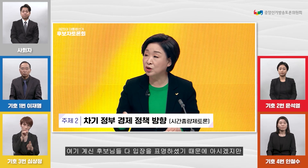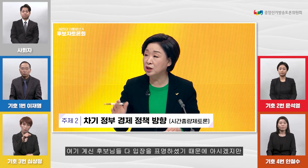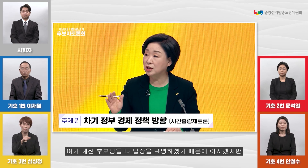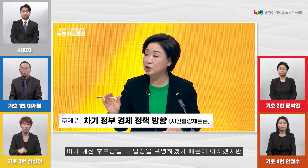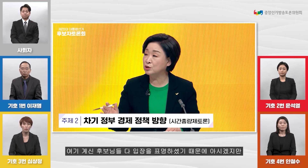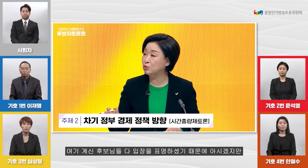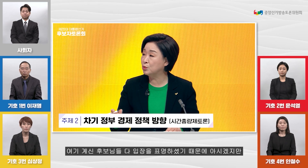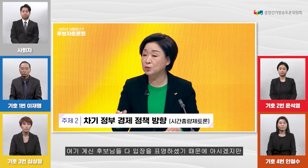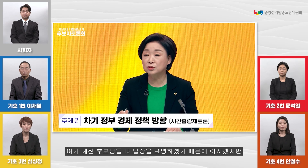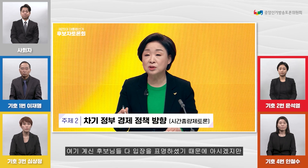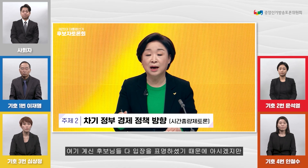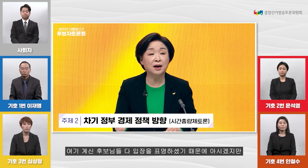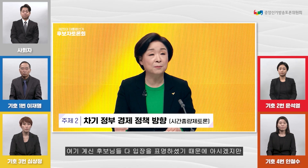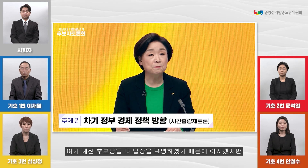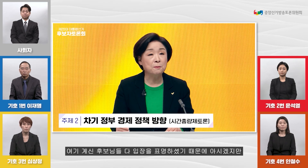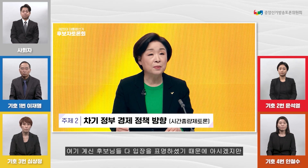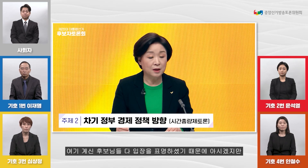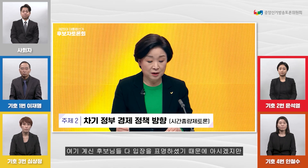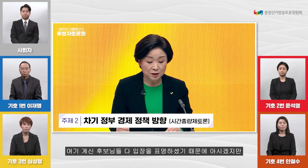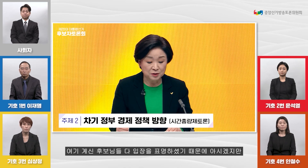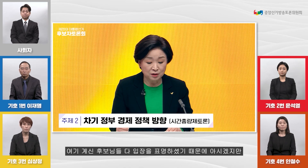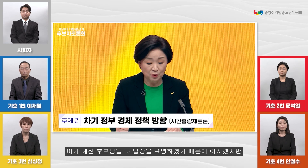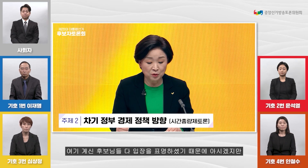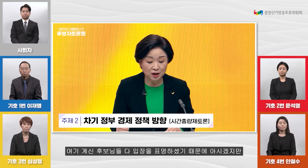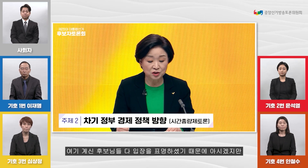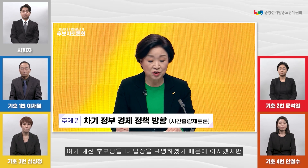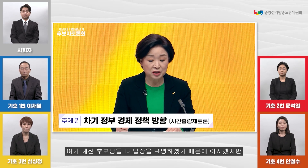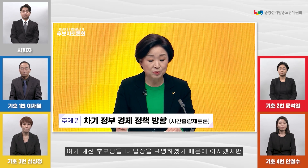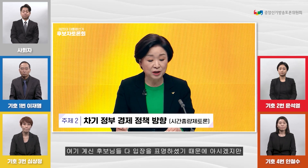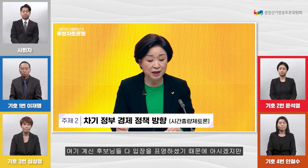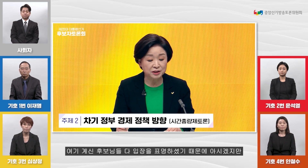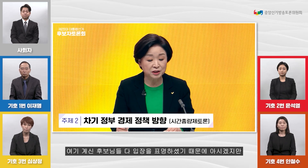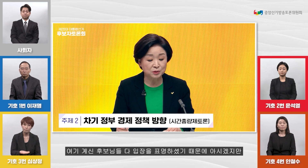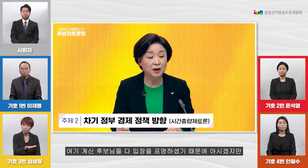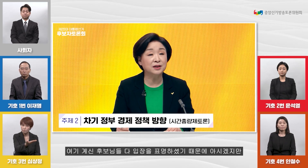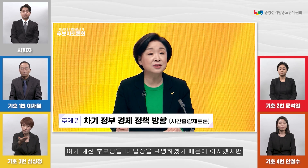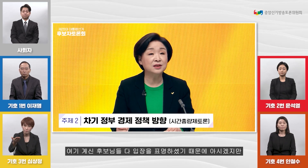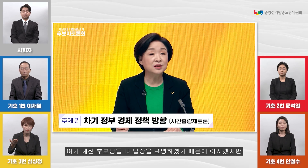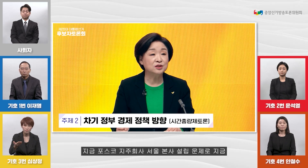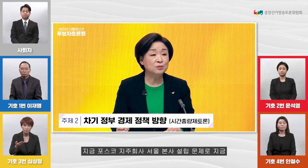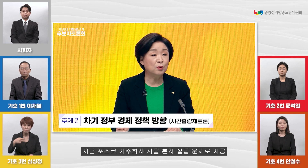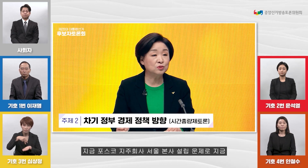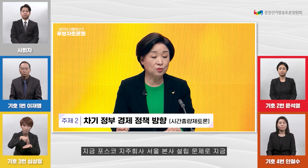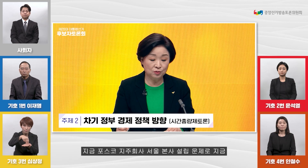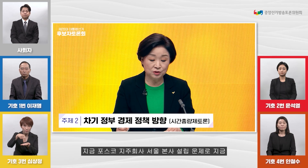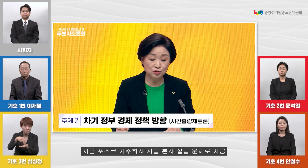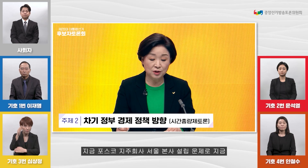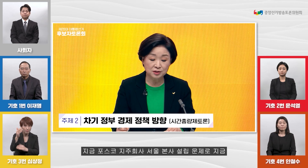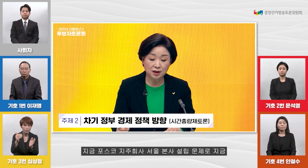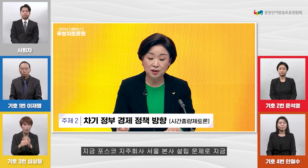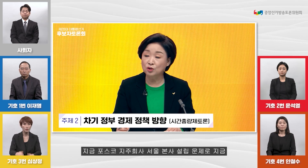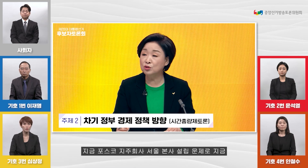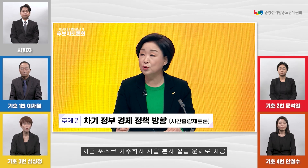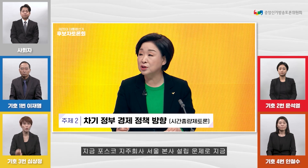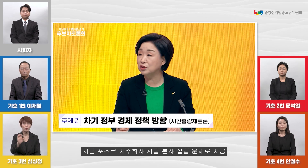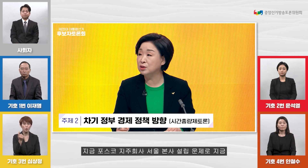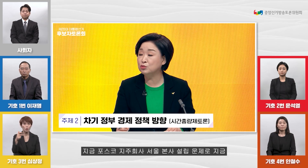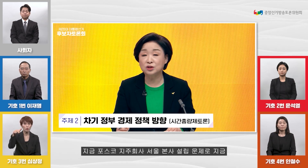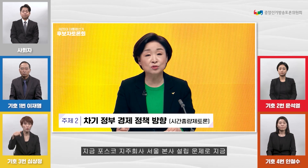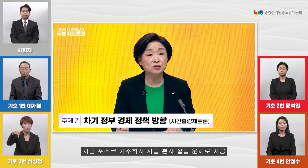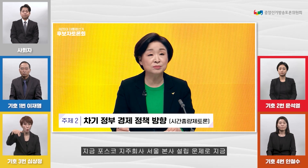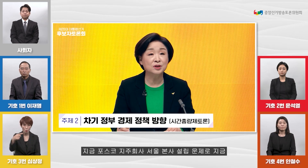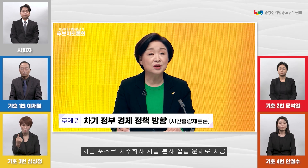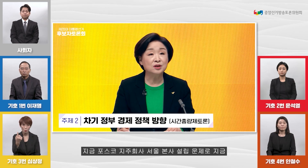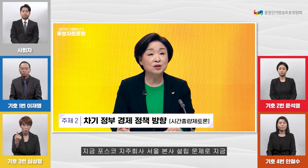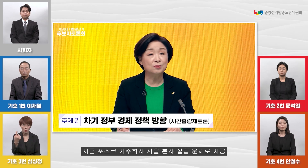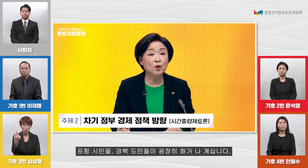말씀드리면 아마 여기 계신 후보님들 다 입장을 표명하셨기 때문에 아시겠지만 지금 포스코 지주회사 서울 본사 설립